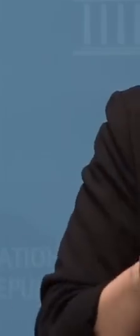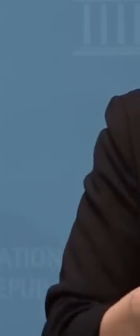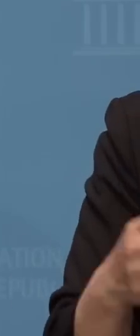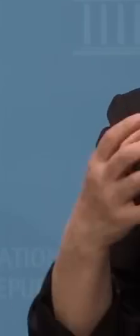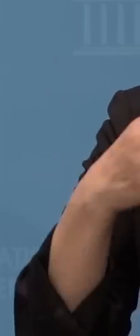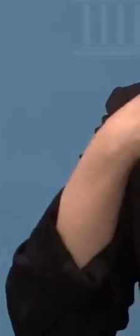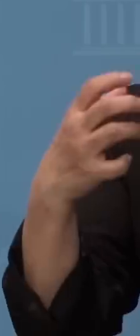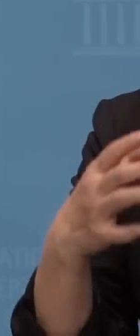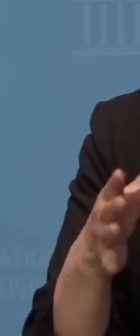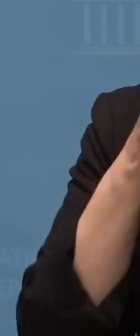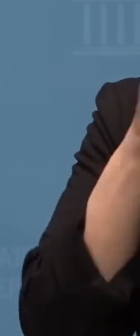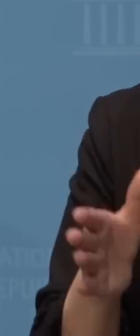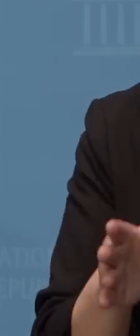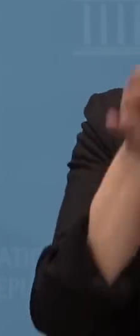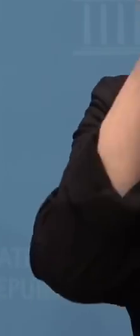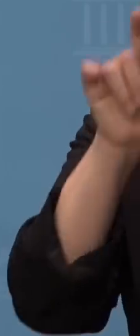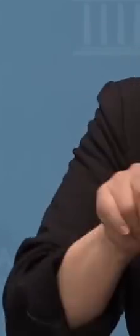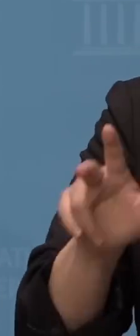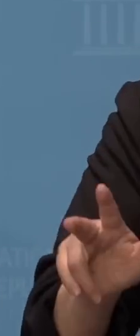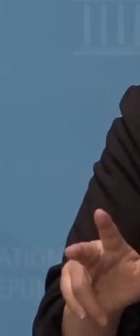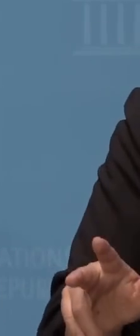상황이 진행되고 있습니다.